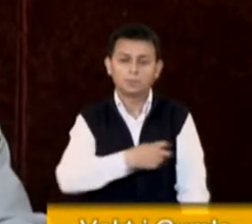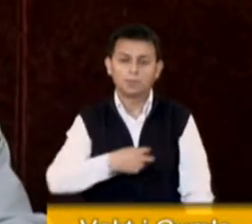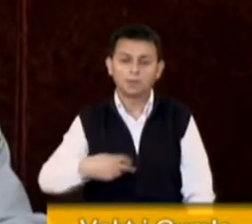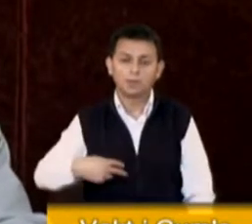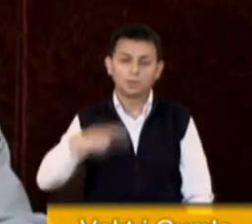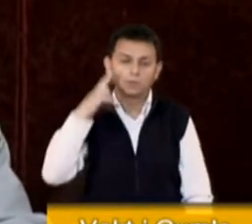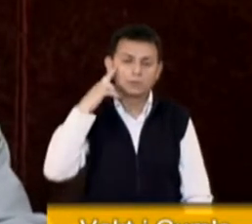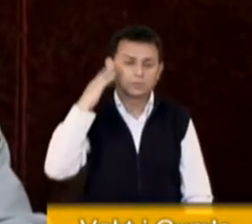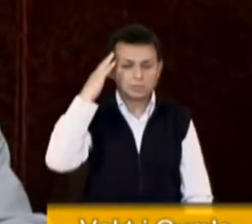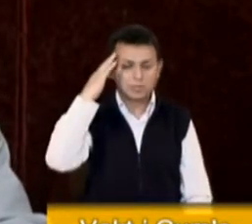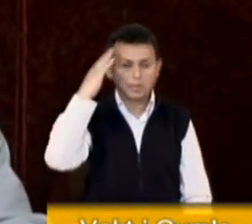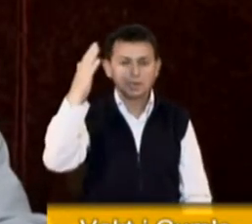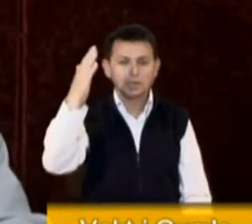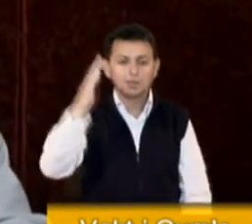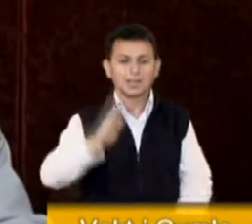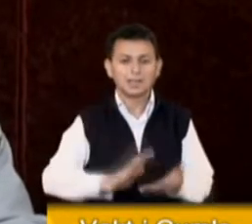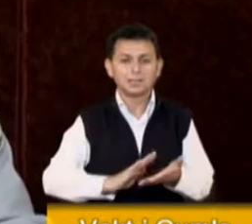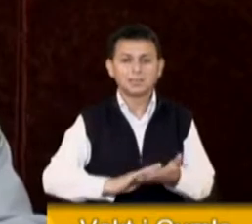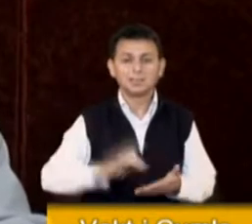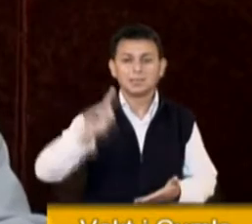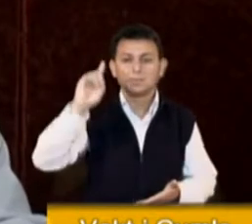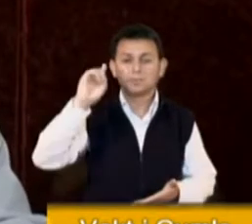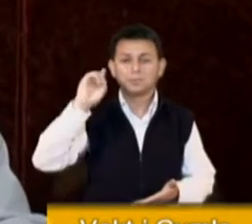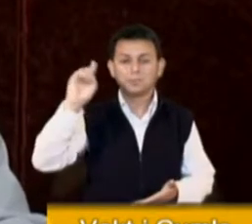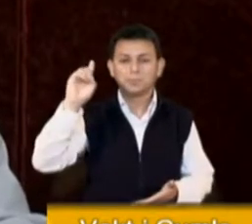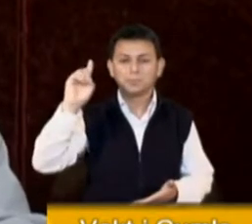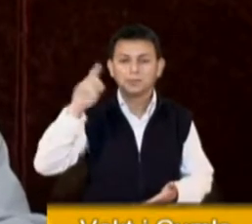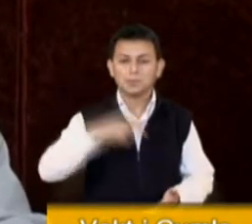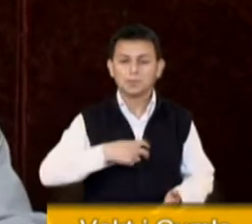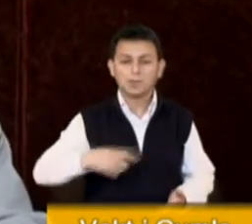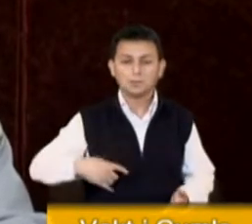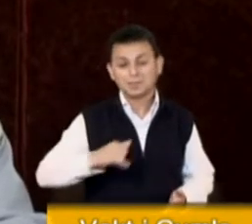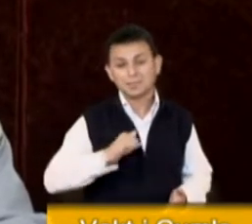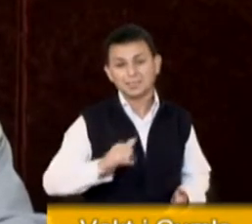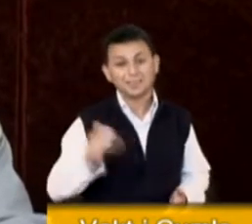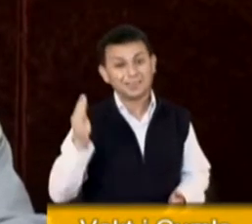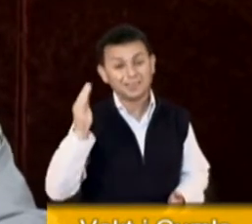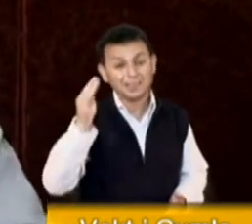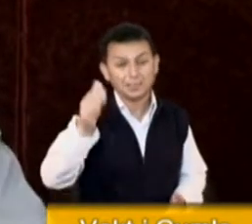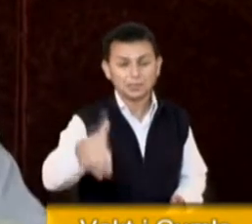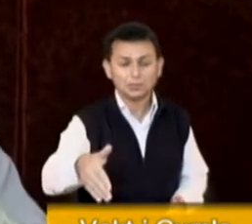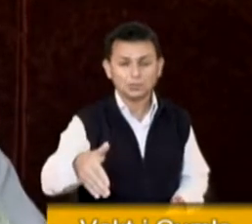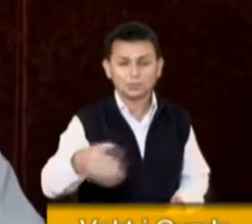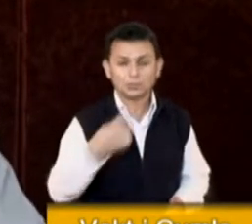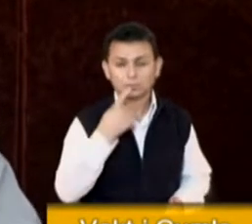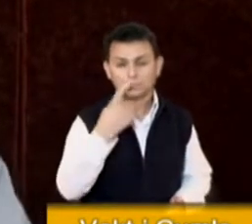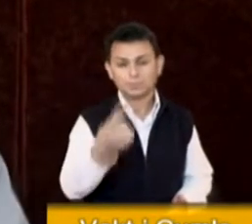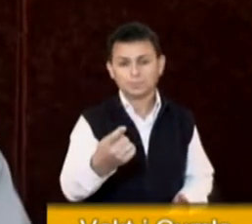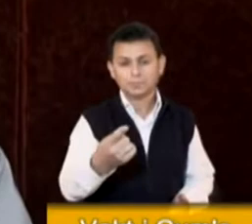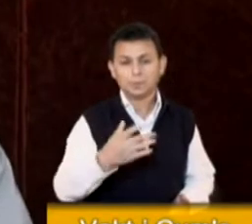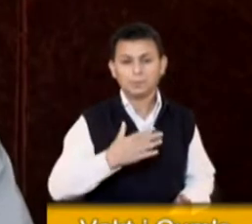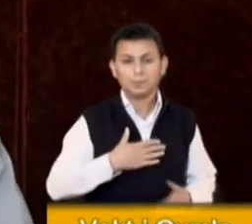anha Peygamber Efendimiz sallallahu aleyhi ve selleme giderek, ya Resulallah, ben hastalara bir şeyler